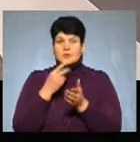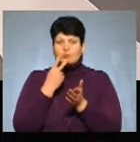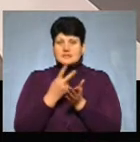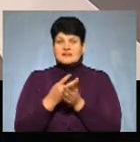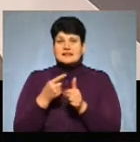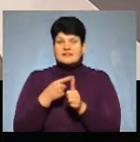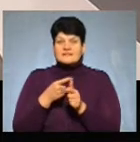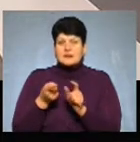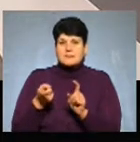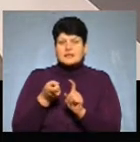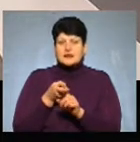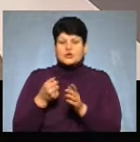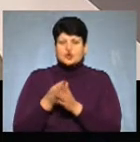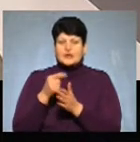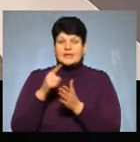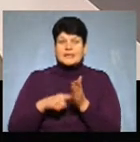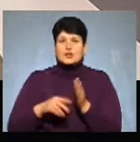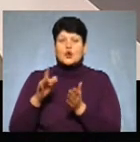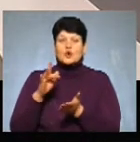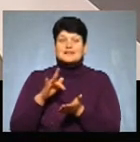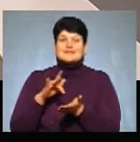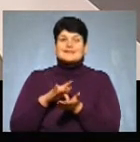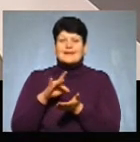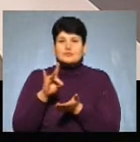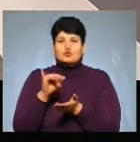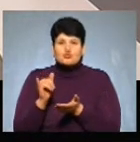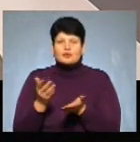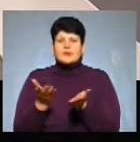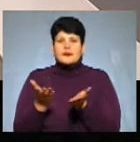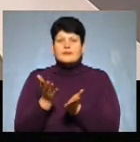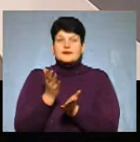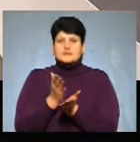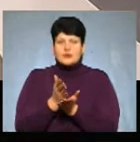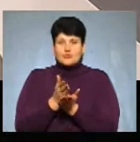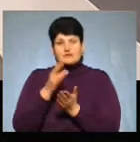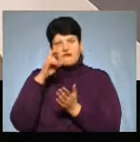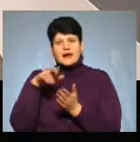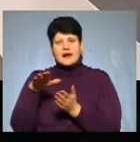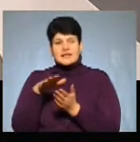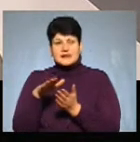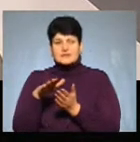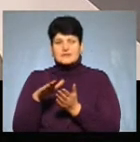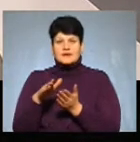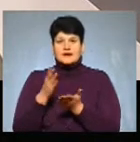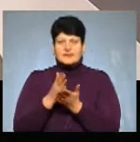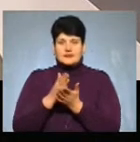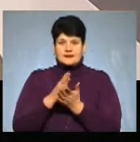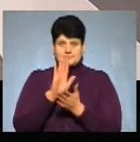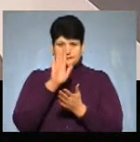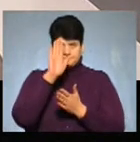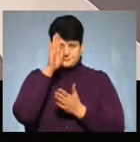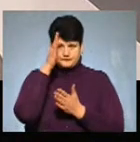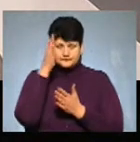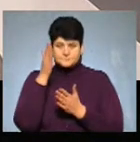приналежність до релігійного центру, який знаходиться в країні, яка визнана агресором,